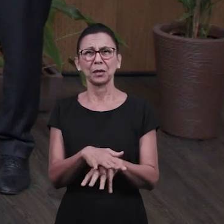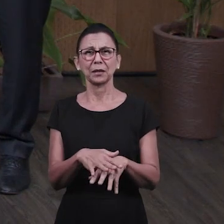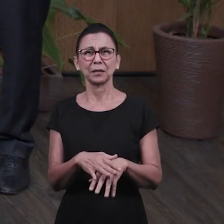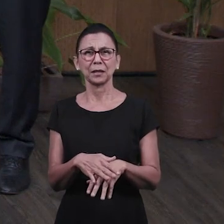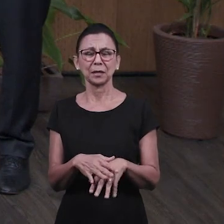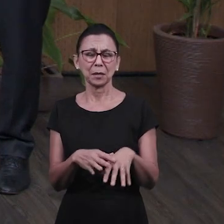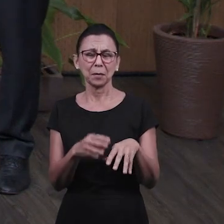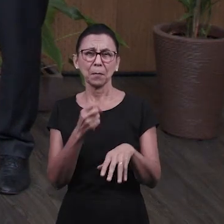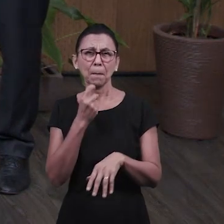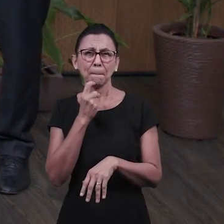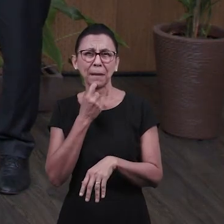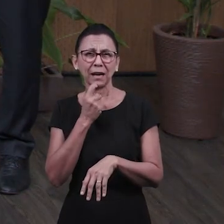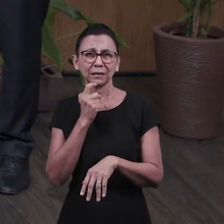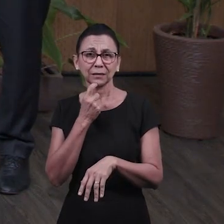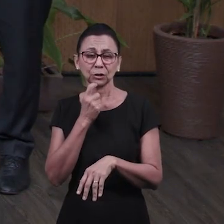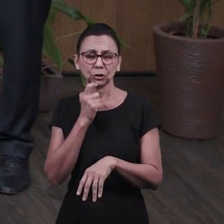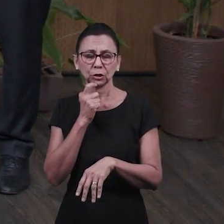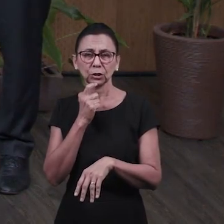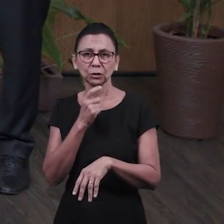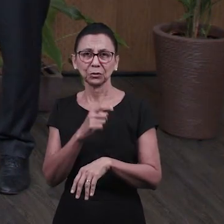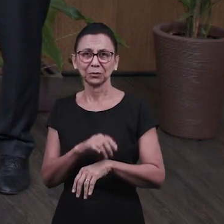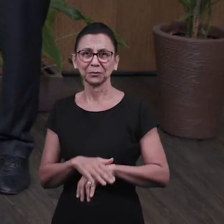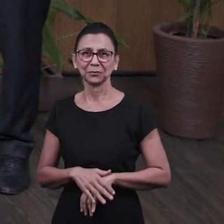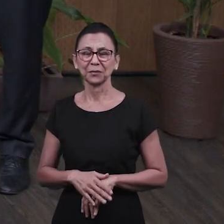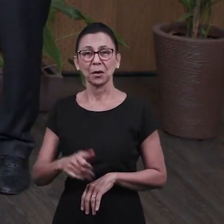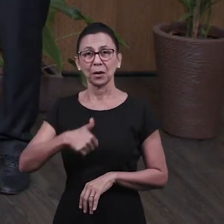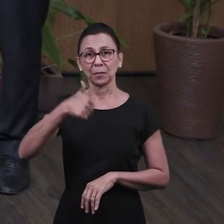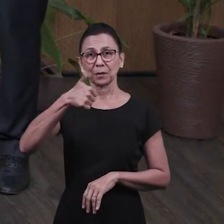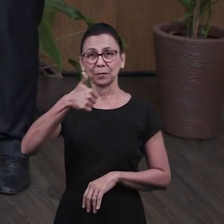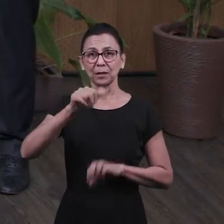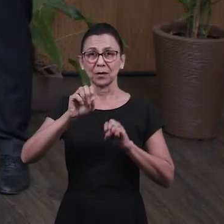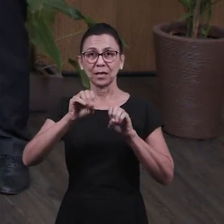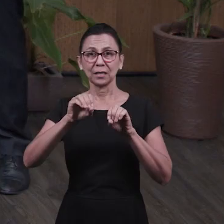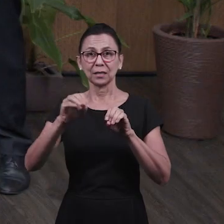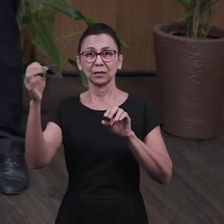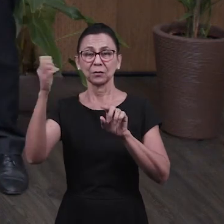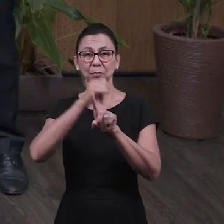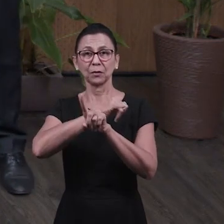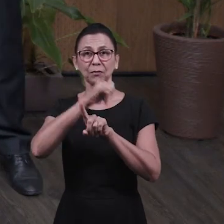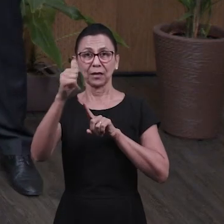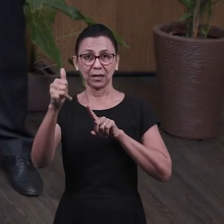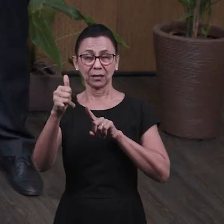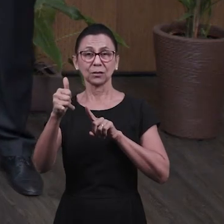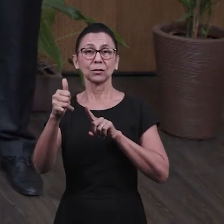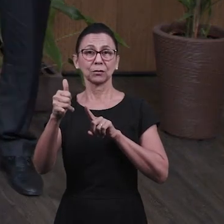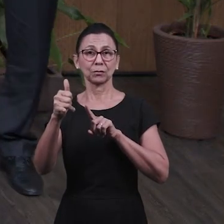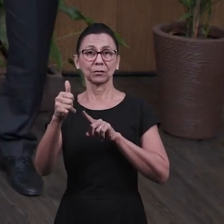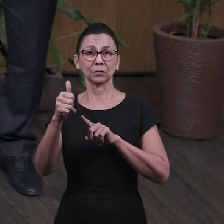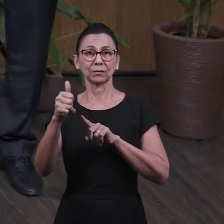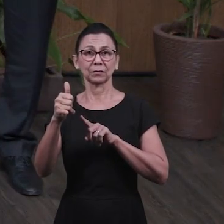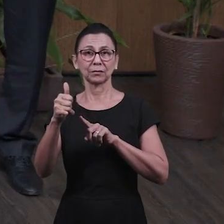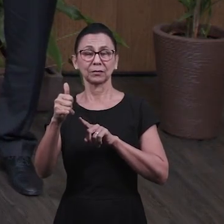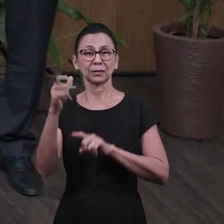chemin, c'est un premier enseignement prophétique de cette histoire.